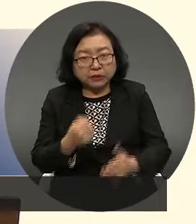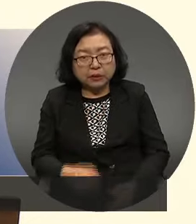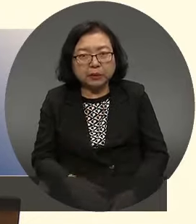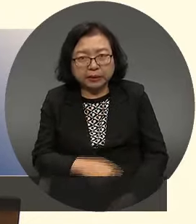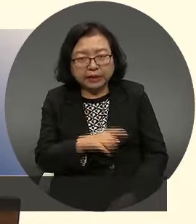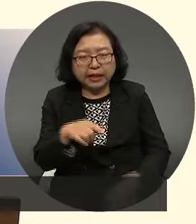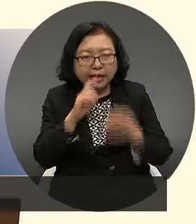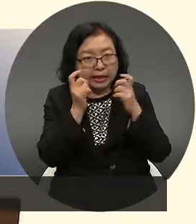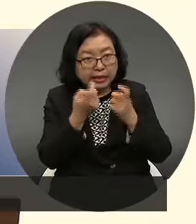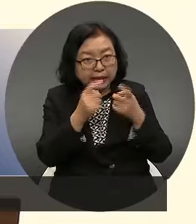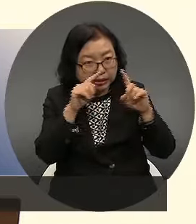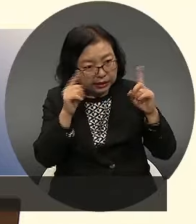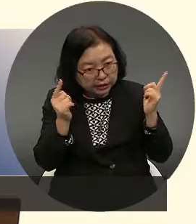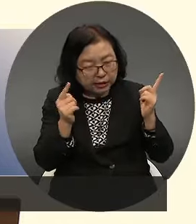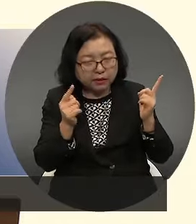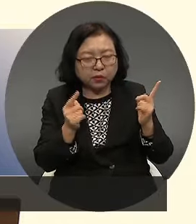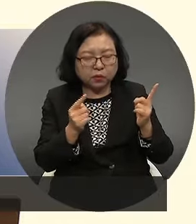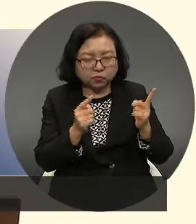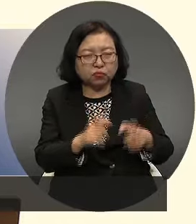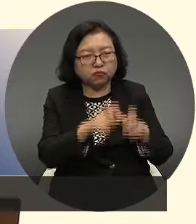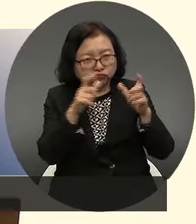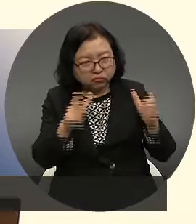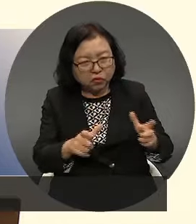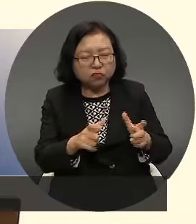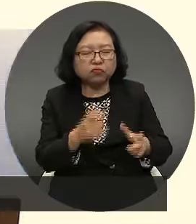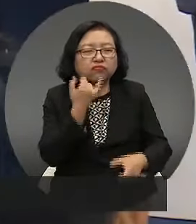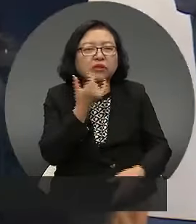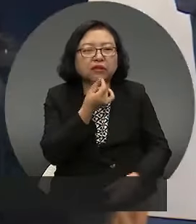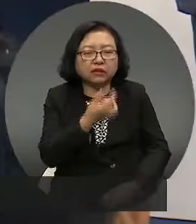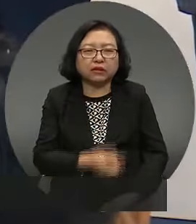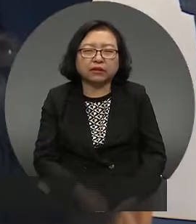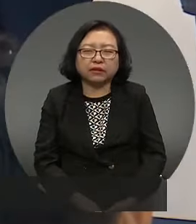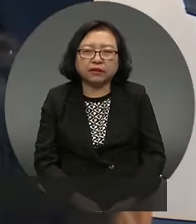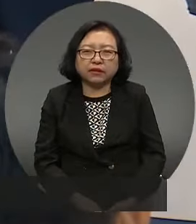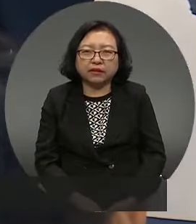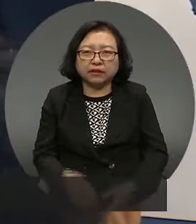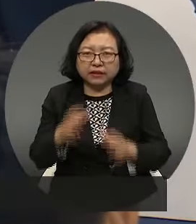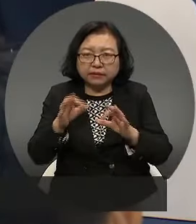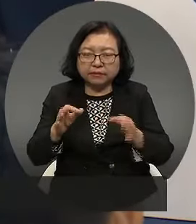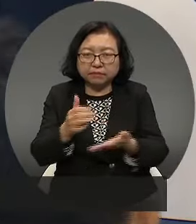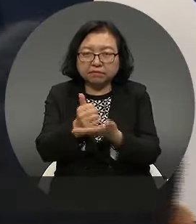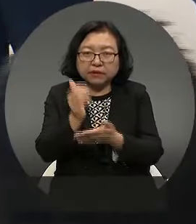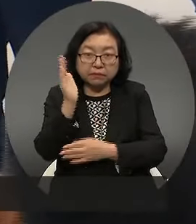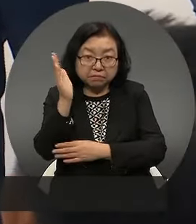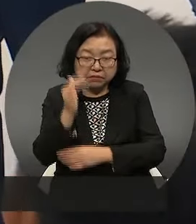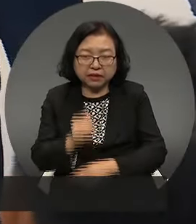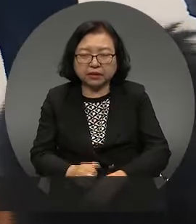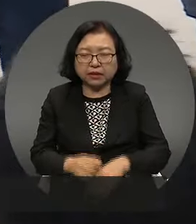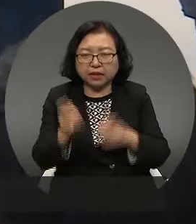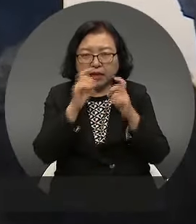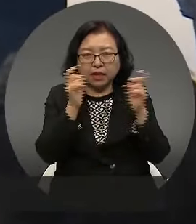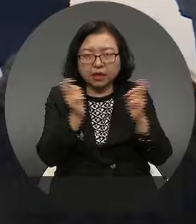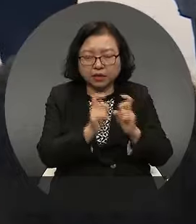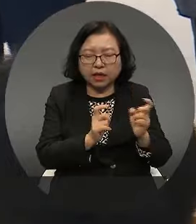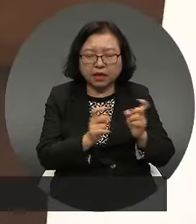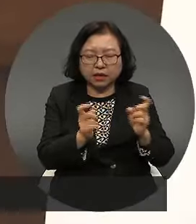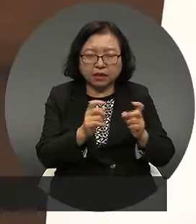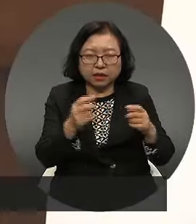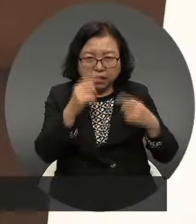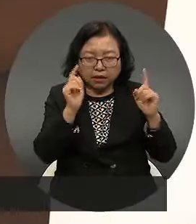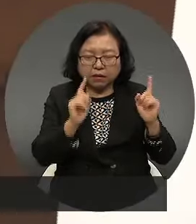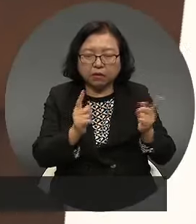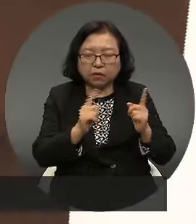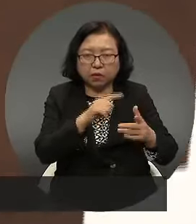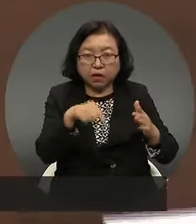여기 사립대학이 의과대학이 있어도 좋은 거 아닌가 하는 생각. 김 지사는 사립의대 신설에 많은 시간과